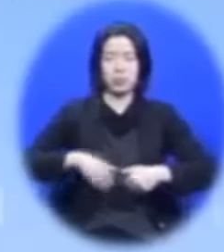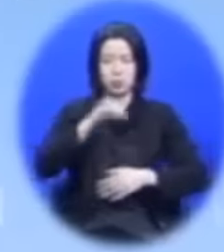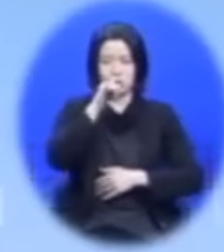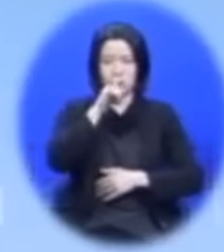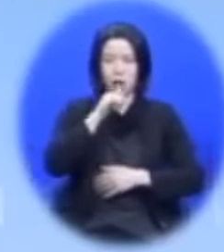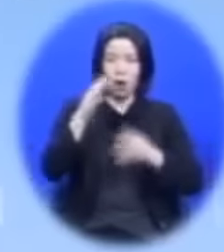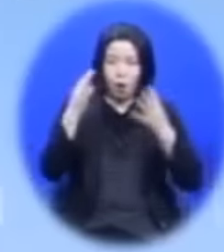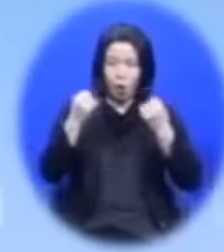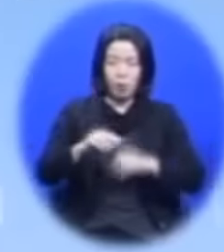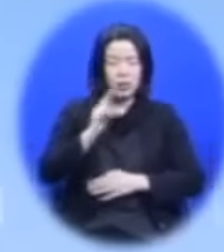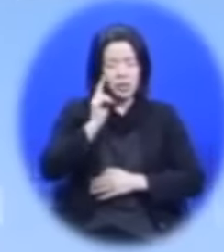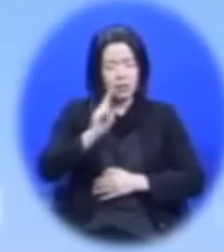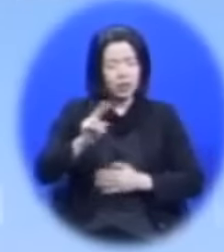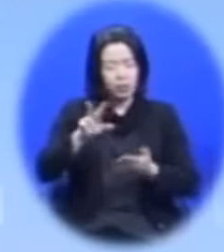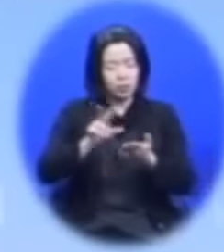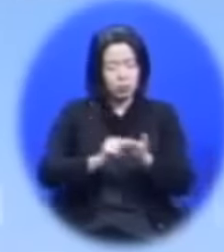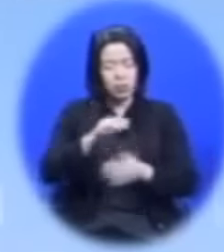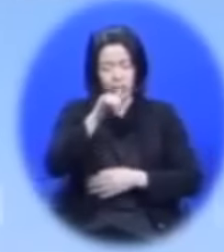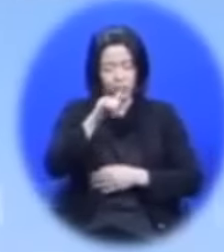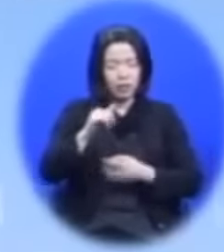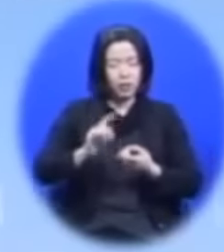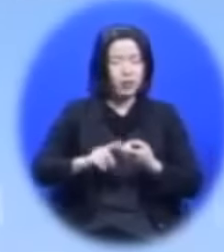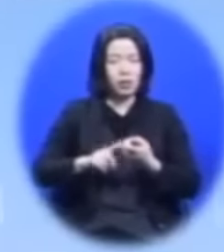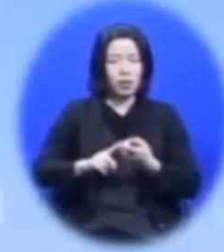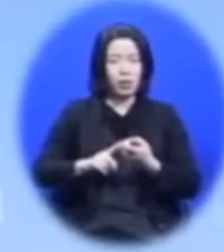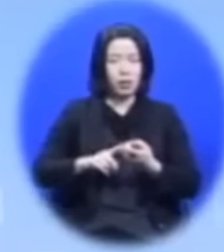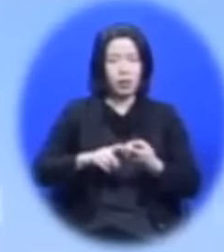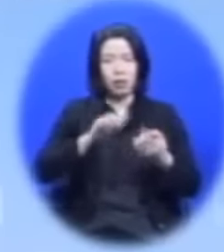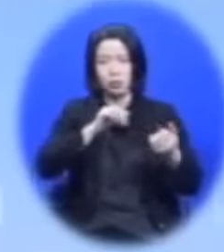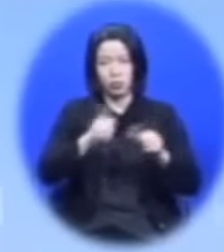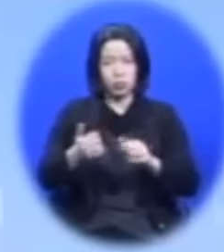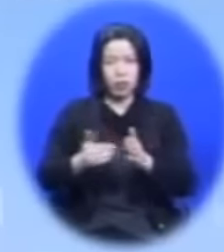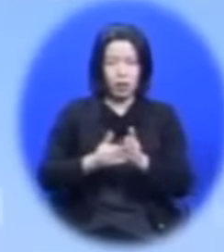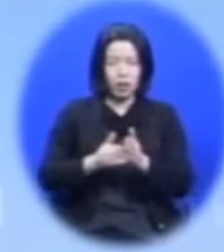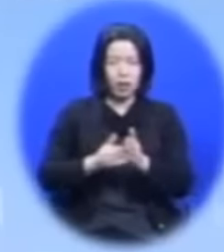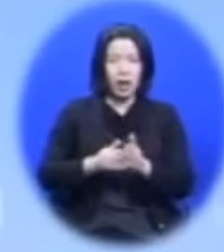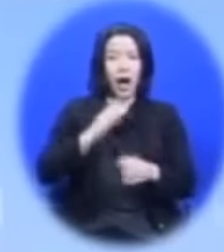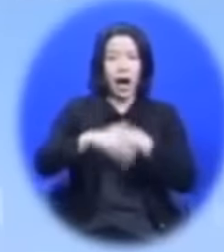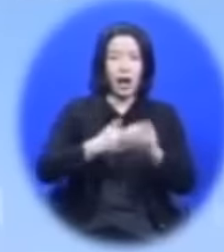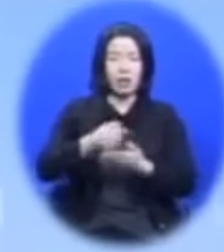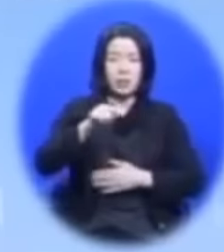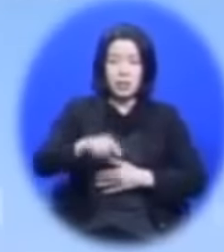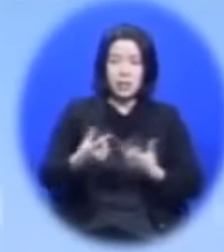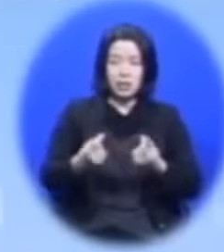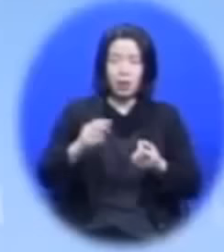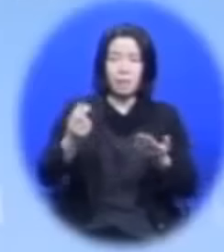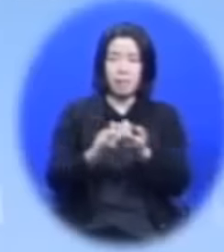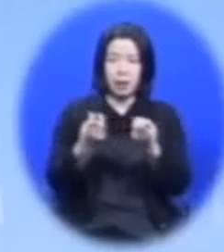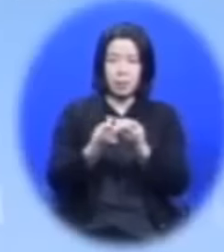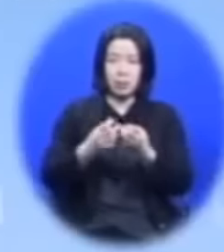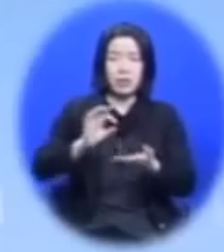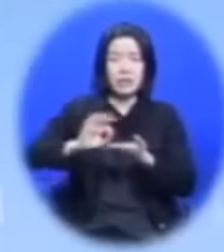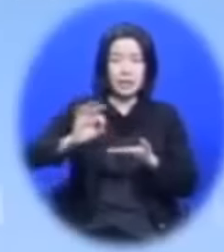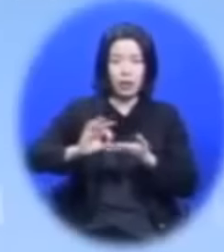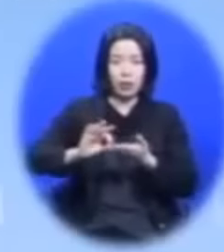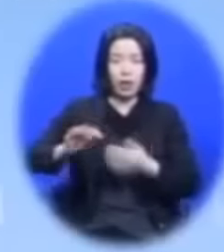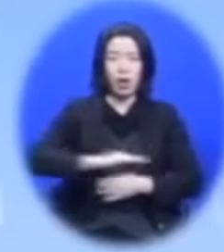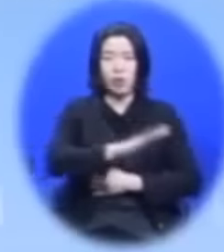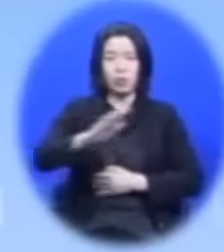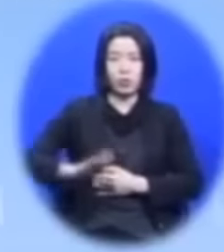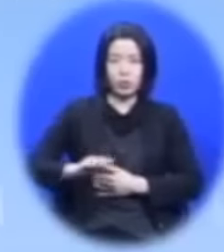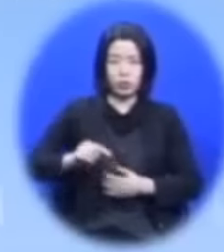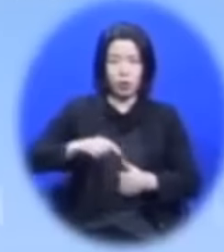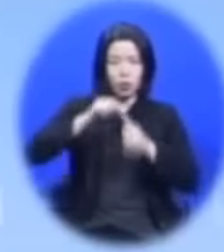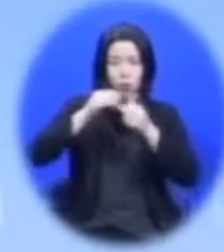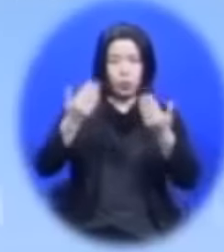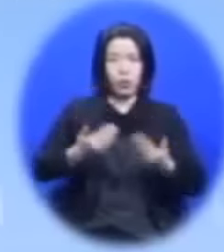얼마나 심각한 문제가 있길래 그러셨을까? 하나님이 이와 같은 방법을 쓰셔야만 우리를 구원하실 수 있는